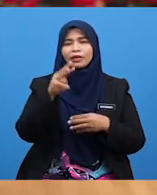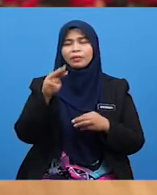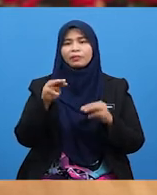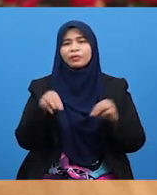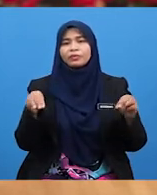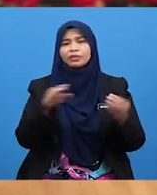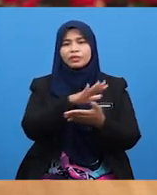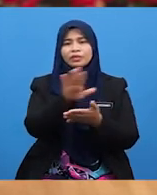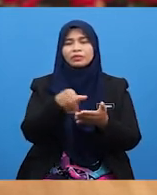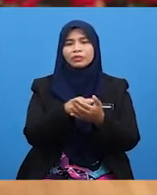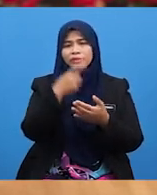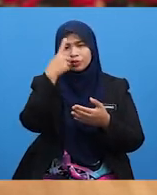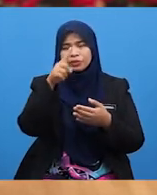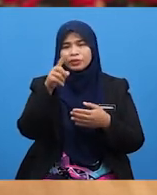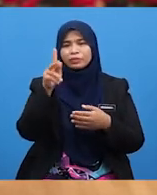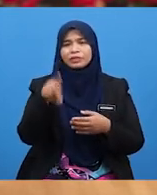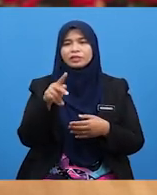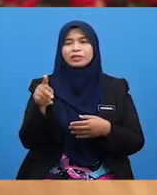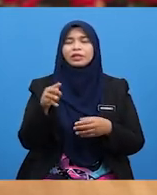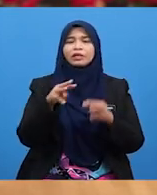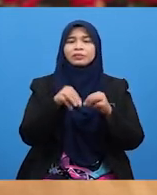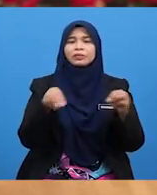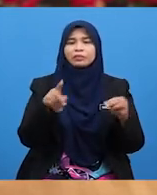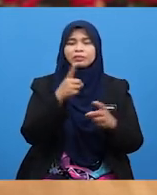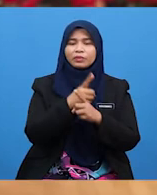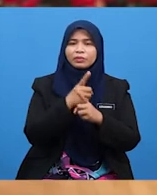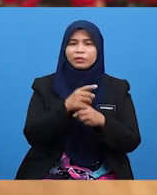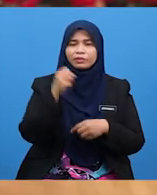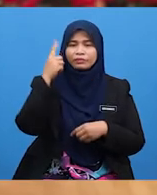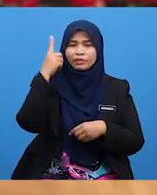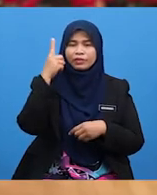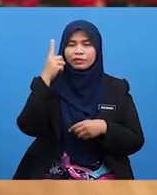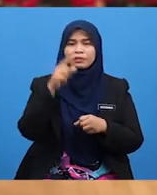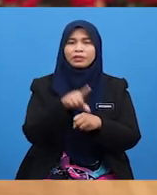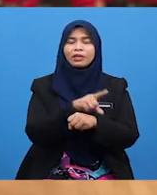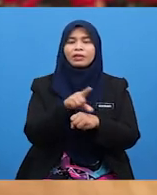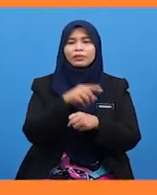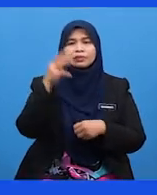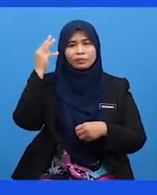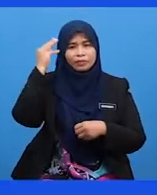untuk memastikan murid-murid betul-betul memahami lagu-lagu Melayu asli.